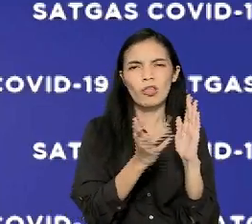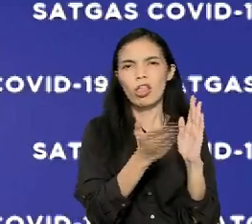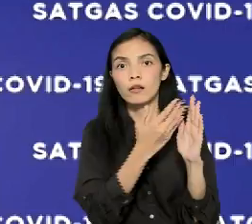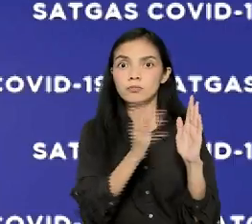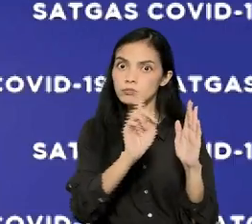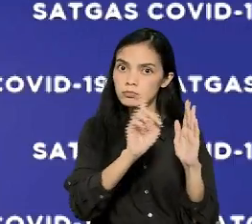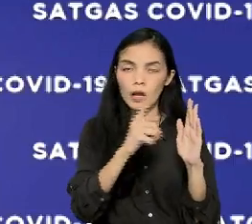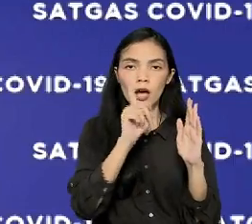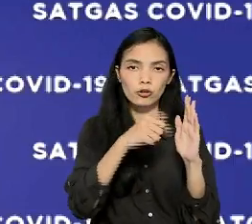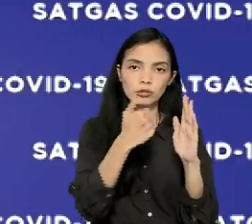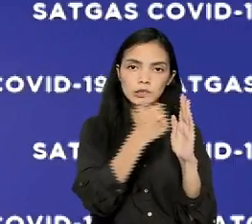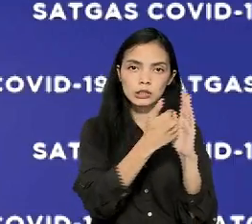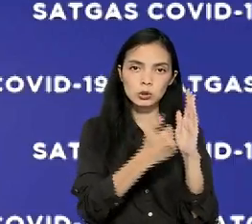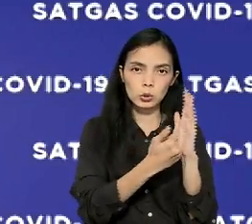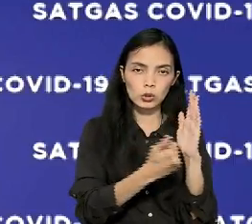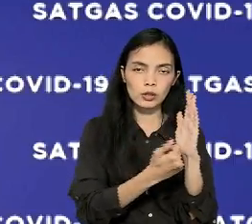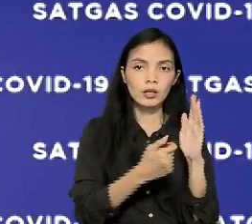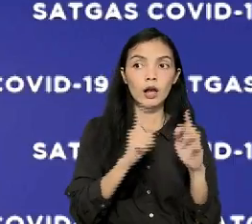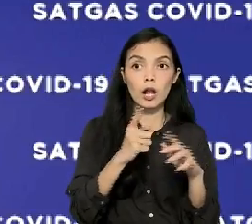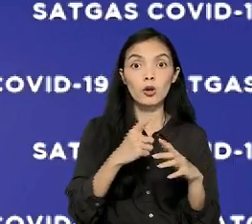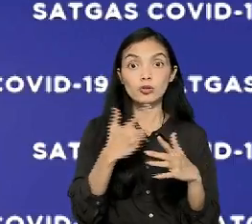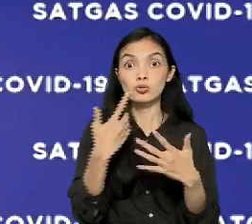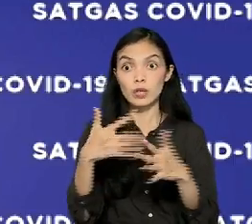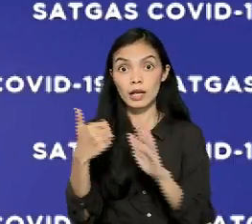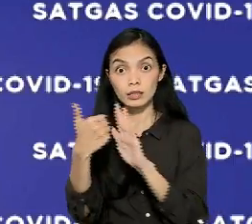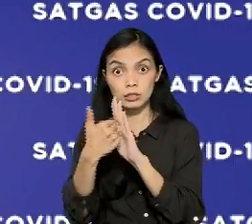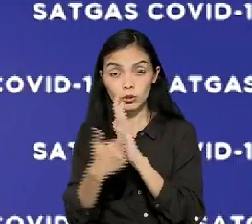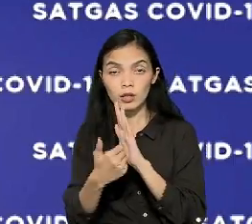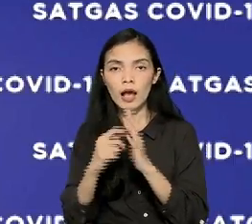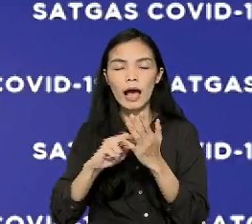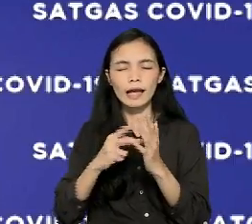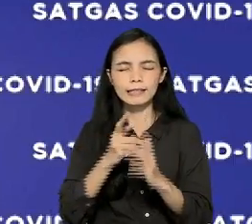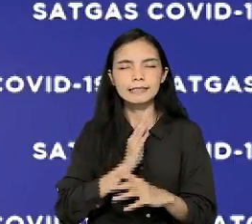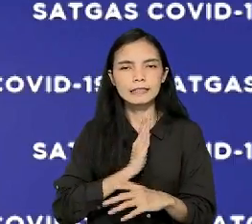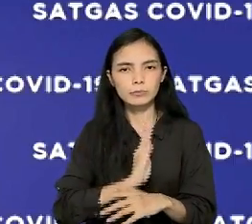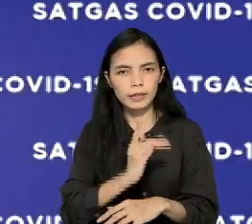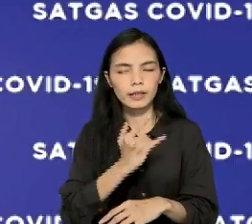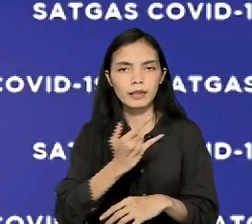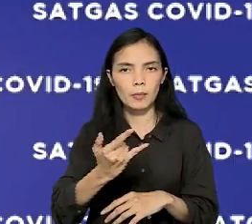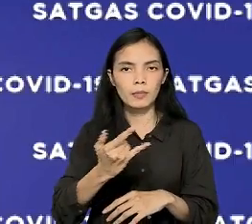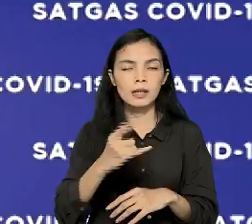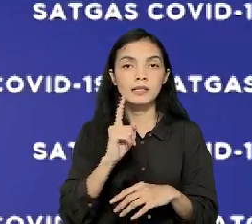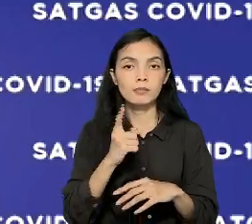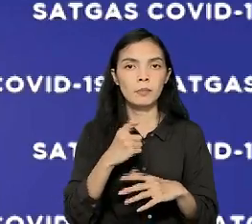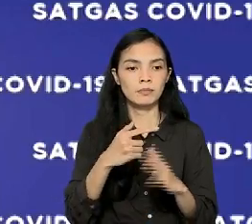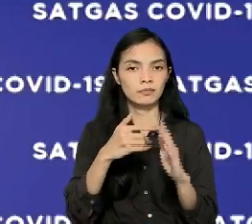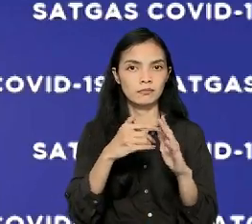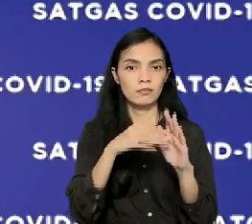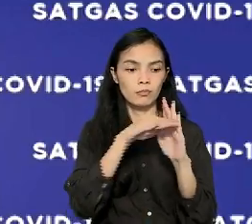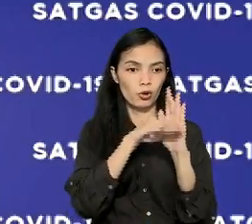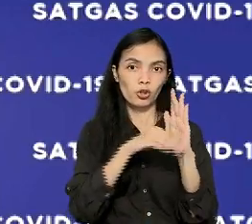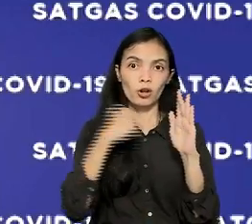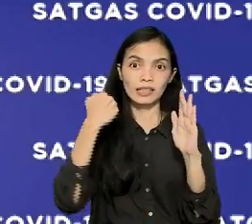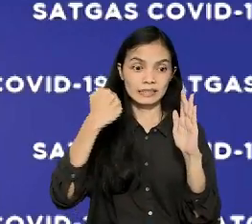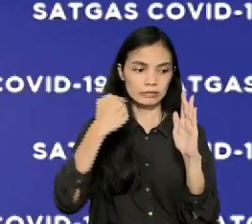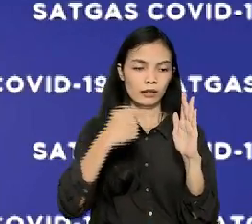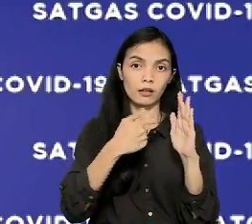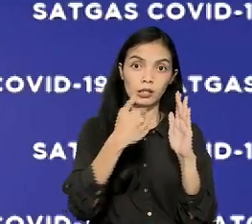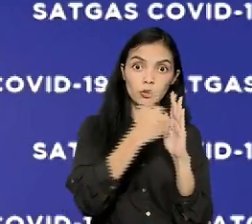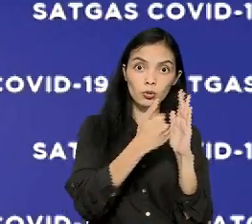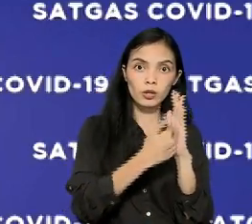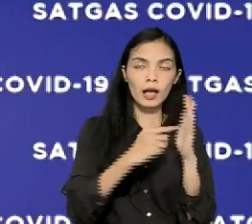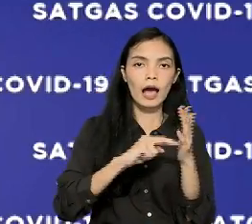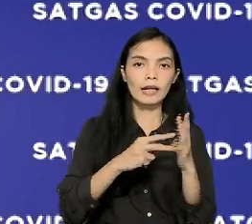konsistensi bagi siapa saja yang sudah disiplin, karena langkah tersebut dapat menjadi kunci pemutusan